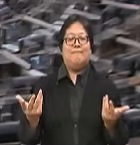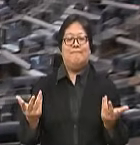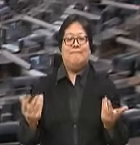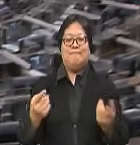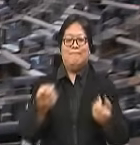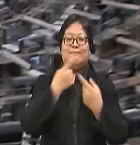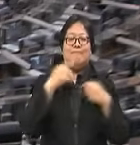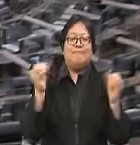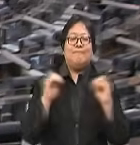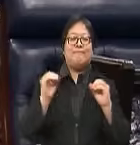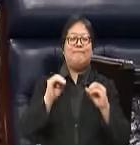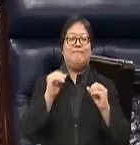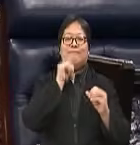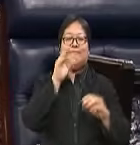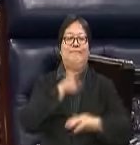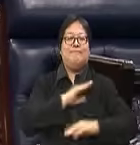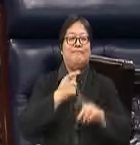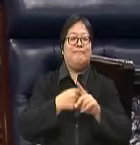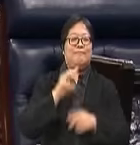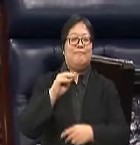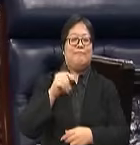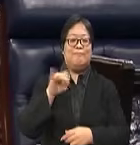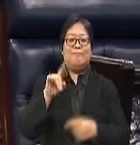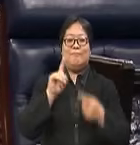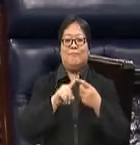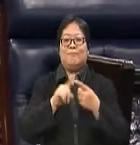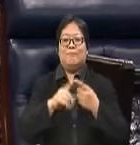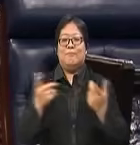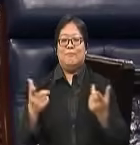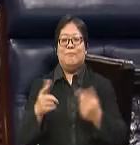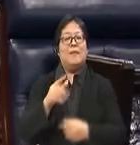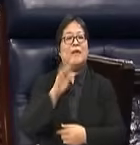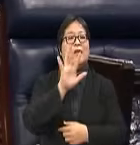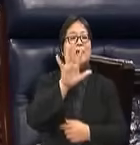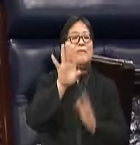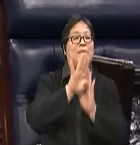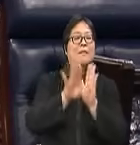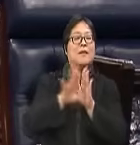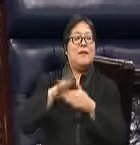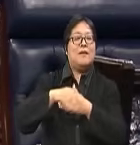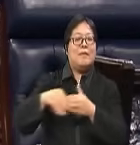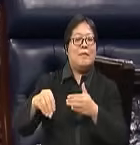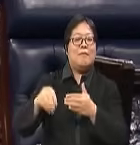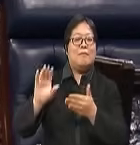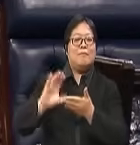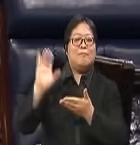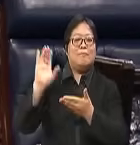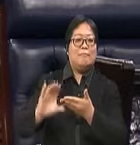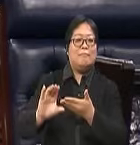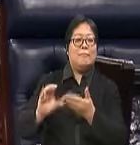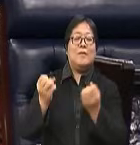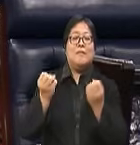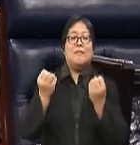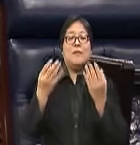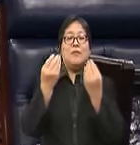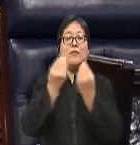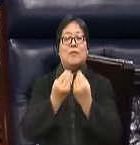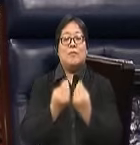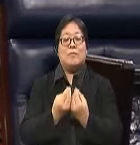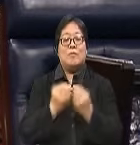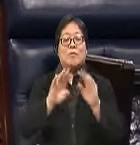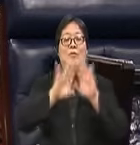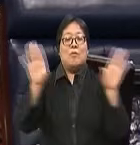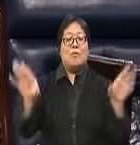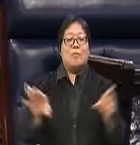jawaban yang memuaskan daripada mosting yang pertama adalah dari padlyma bilineage yang diperuntukkan Berapa jumlah